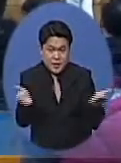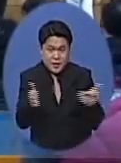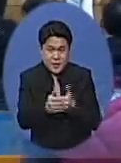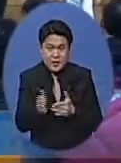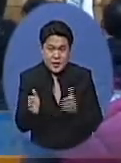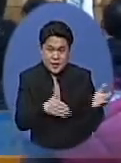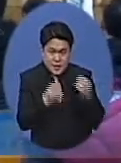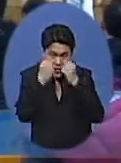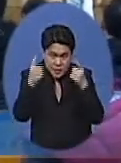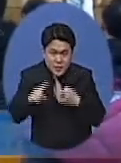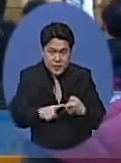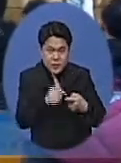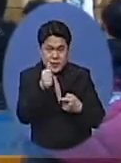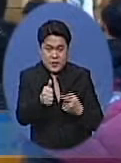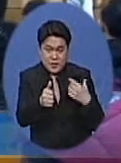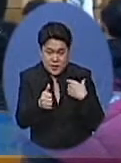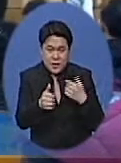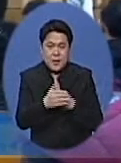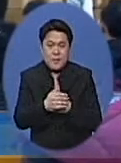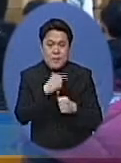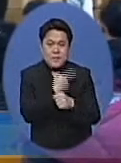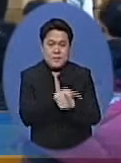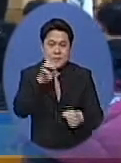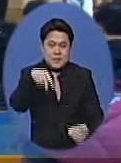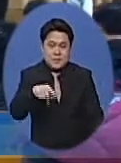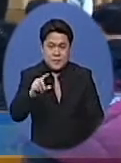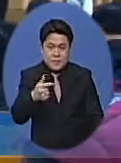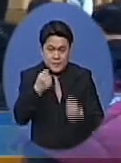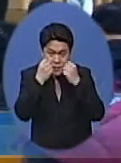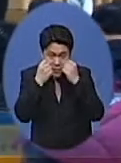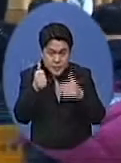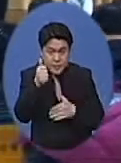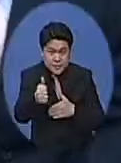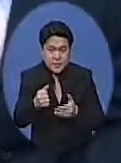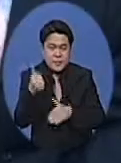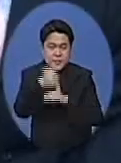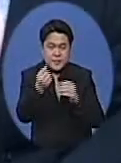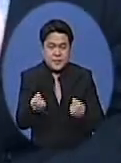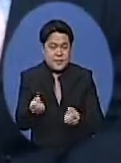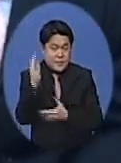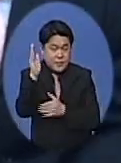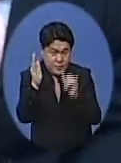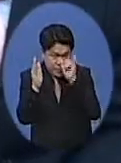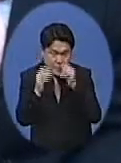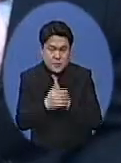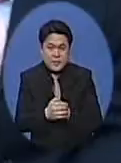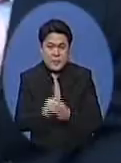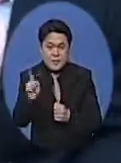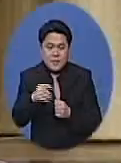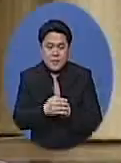이어 새로 연합회를 맡게 된 권우연 신임 회장의 취임사가 진행되었습니다. 권우연